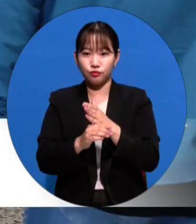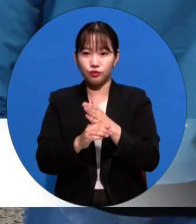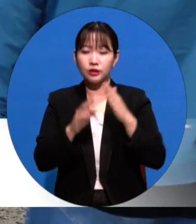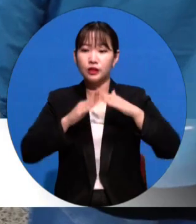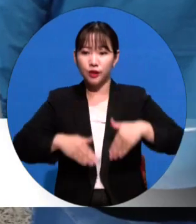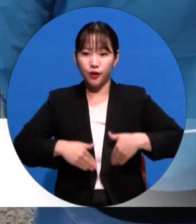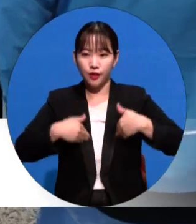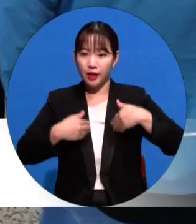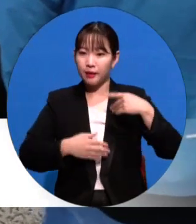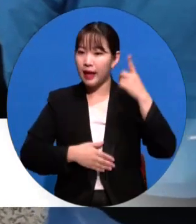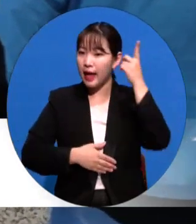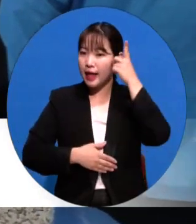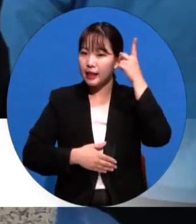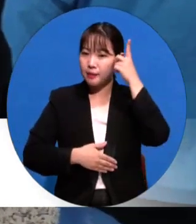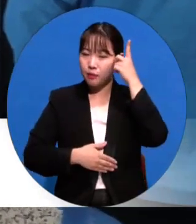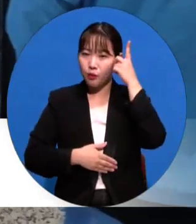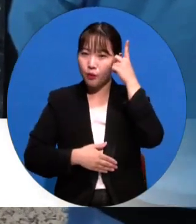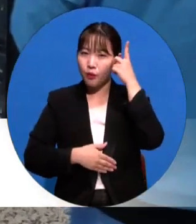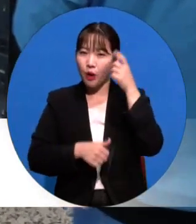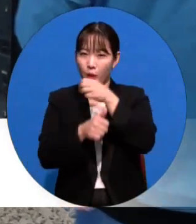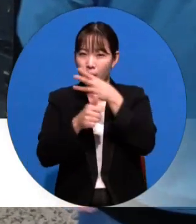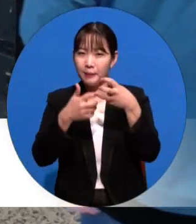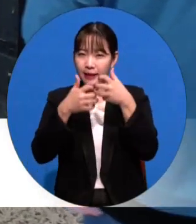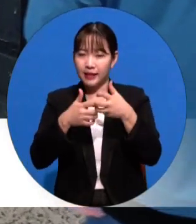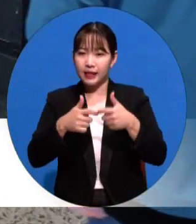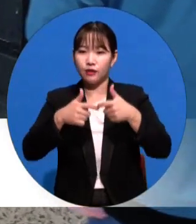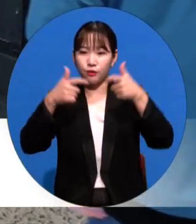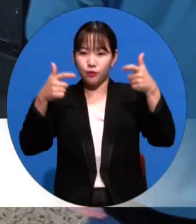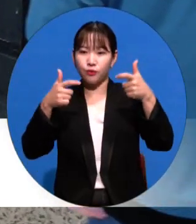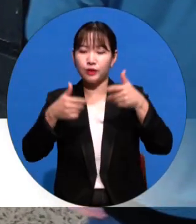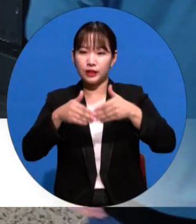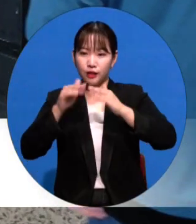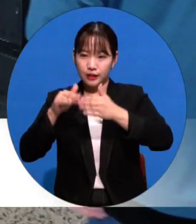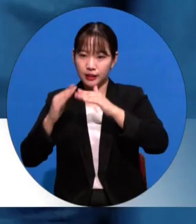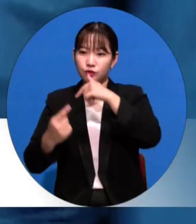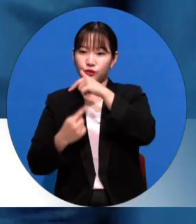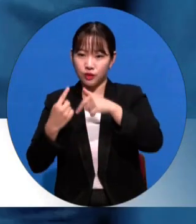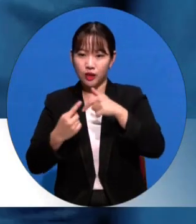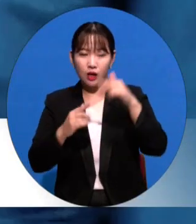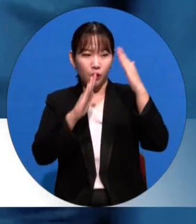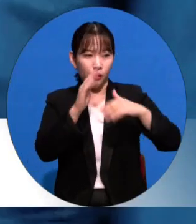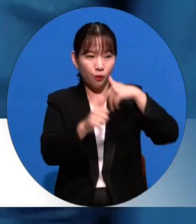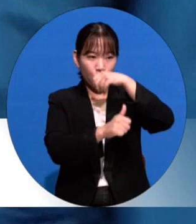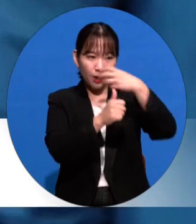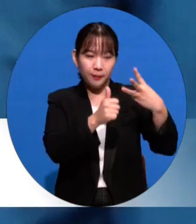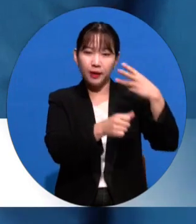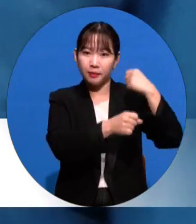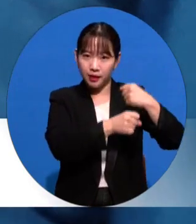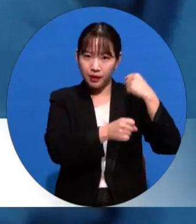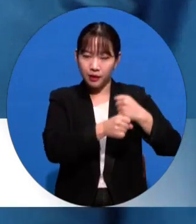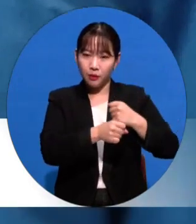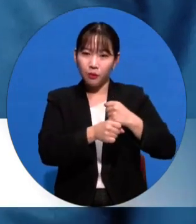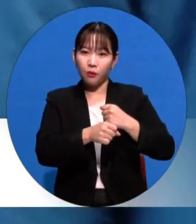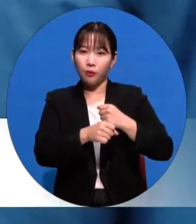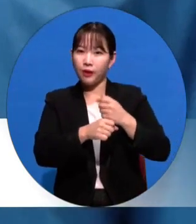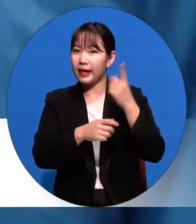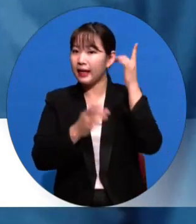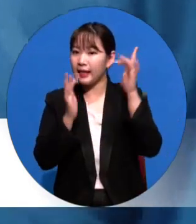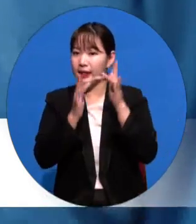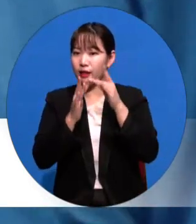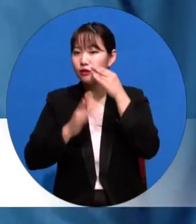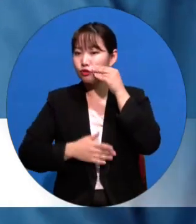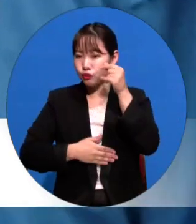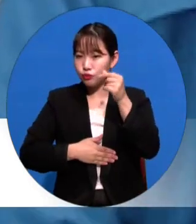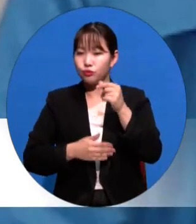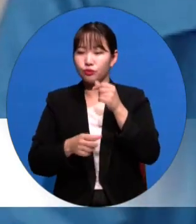전라남도는 휴대전화 이동 중개길 확대 설치해 운영하기로 하고 공용 와이파이 설치해 이동통신망 구축